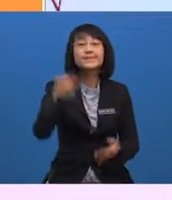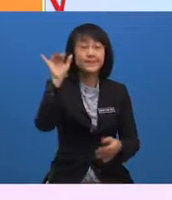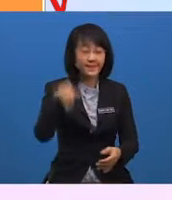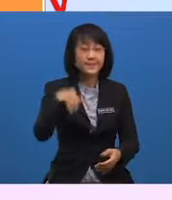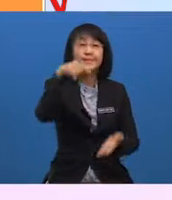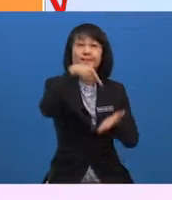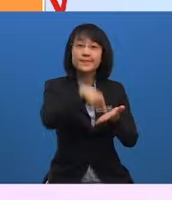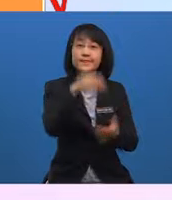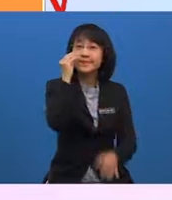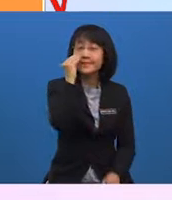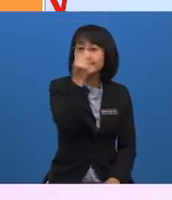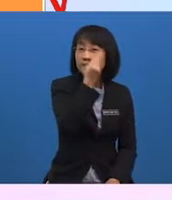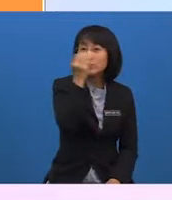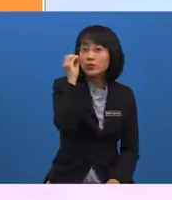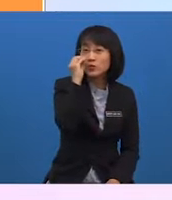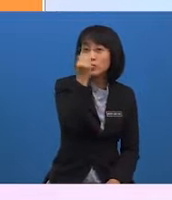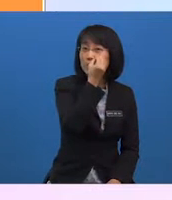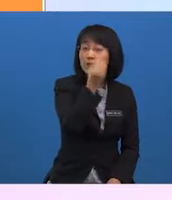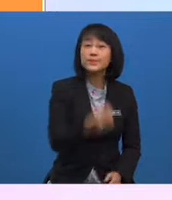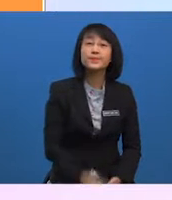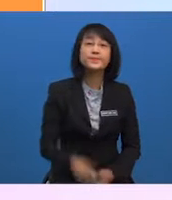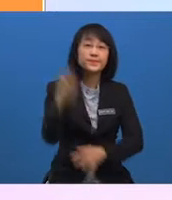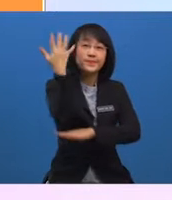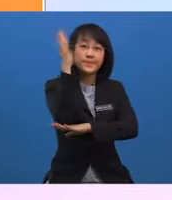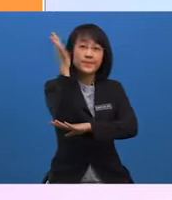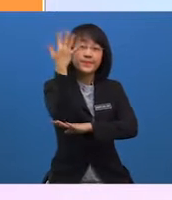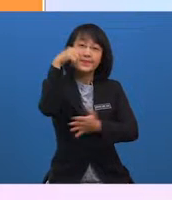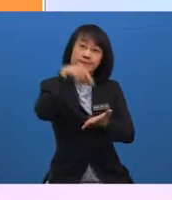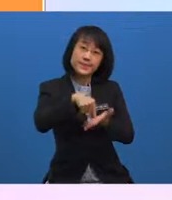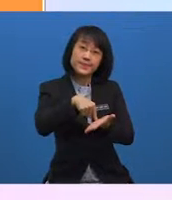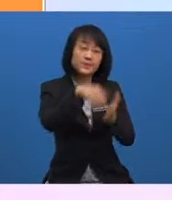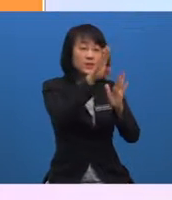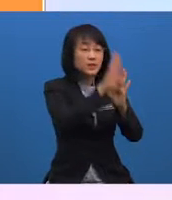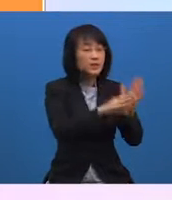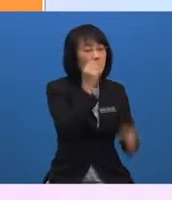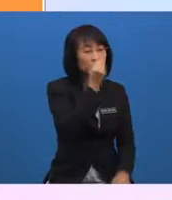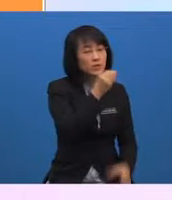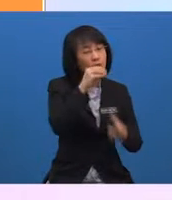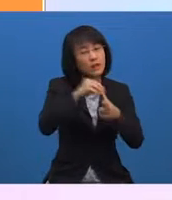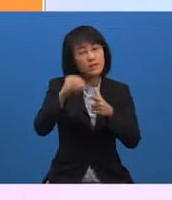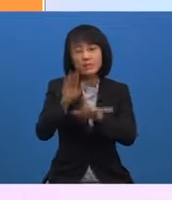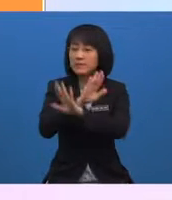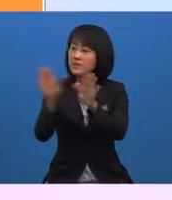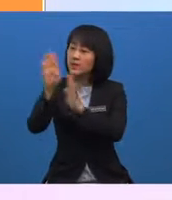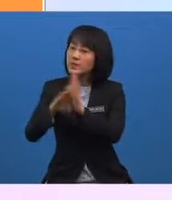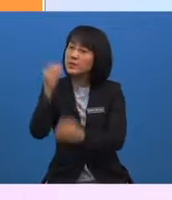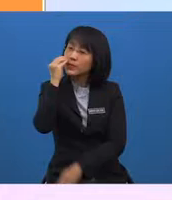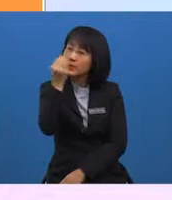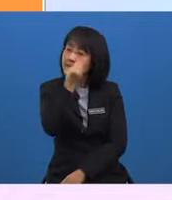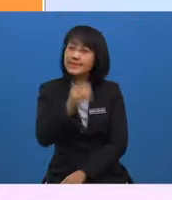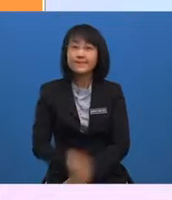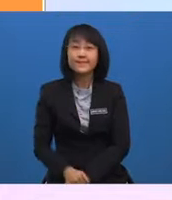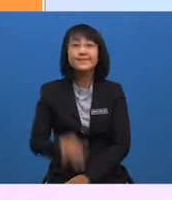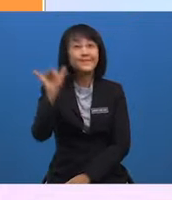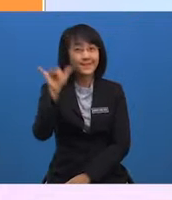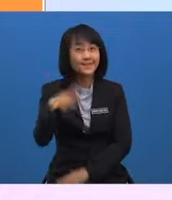bunga orkid. Pokok ini berbunga atau tidak berbunga?